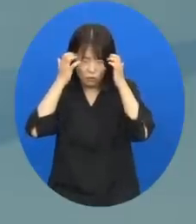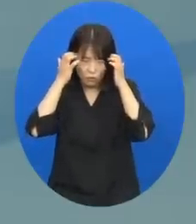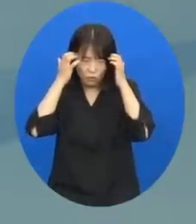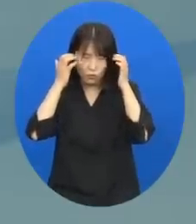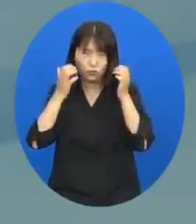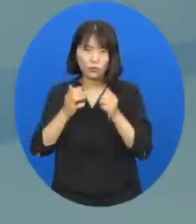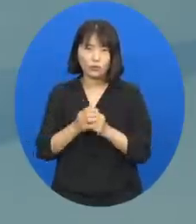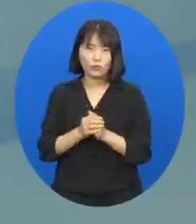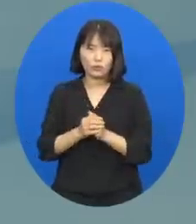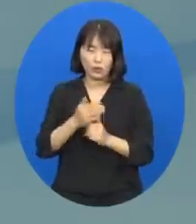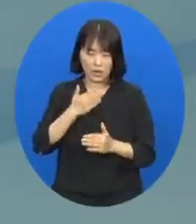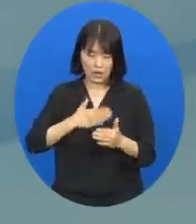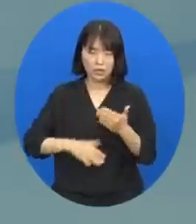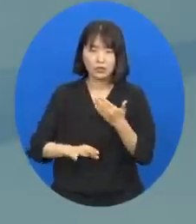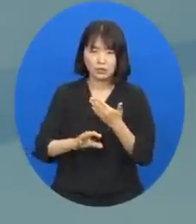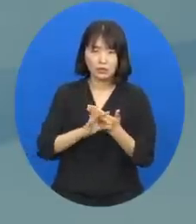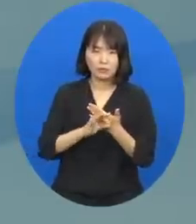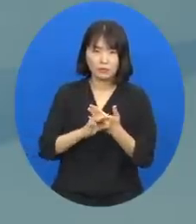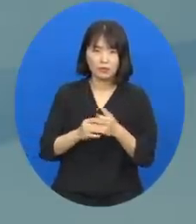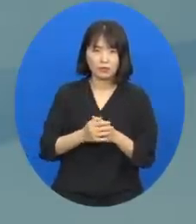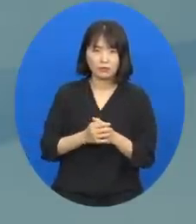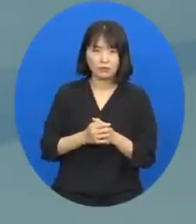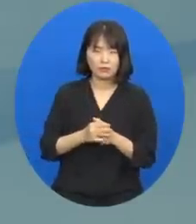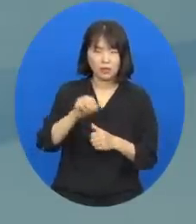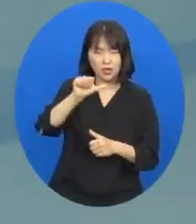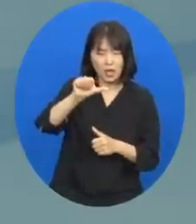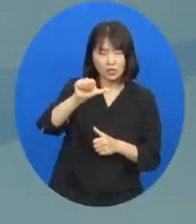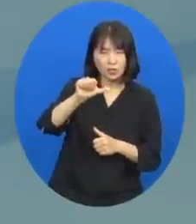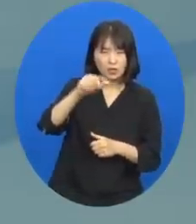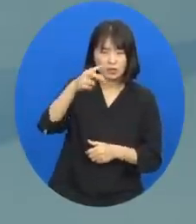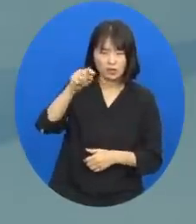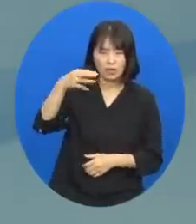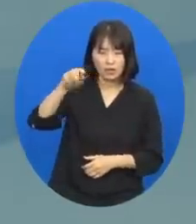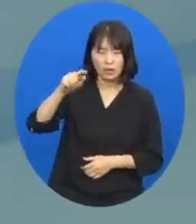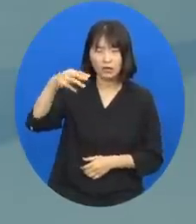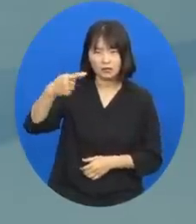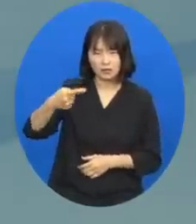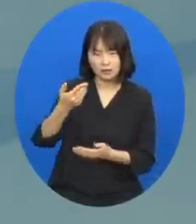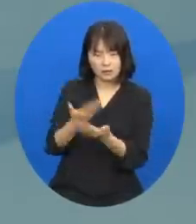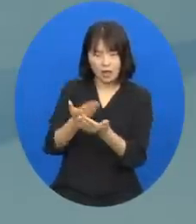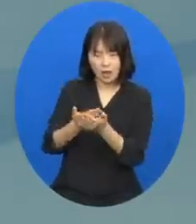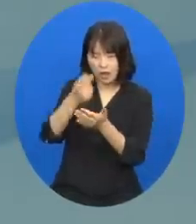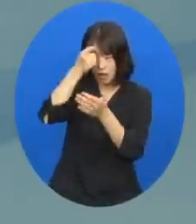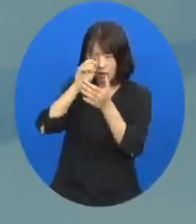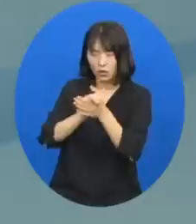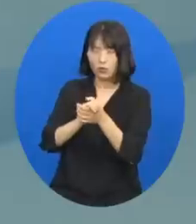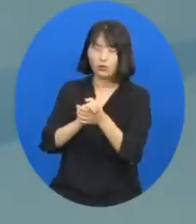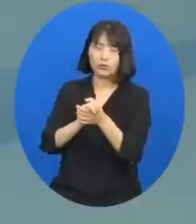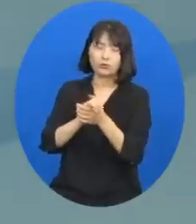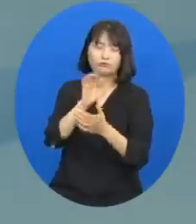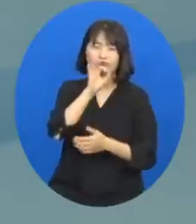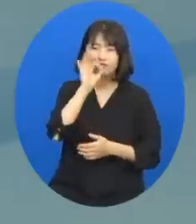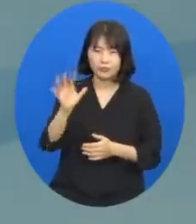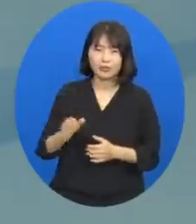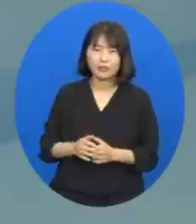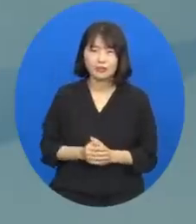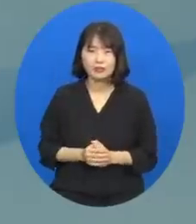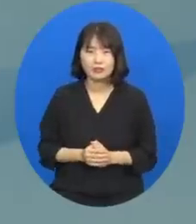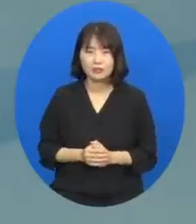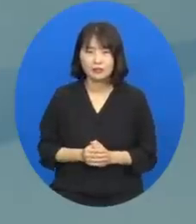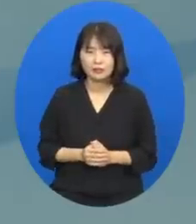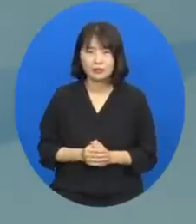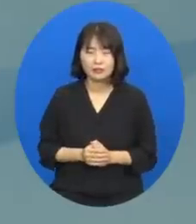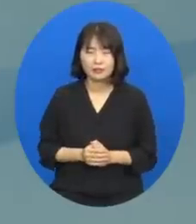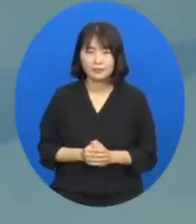시험을 안다면 함부로 다섯 달란트를 구하지 못할 것이라는 겁니다 그러나 누군가는 그 역할을